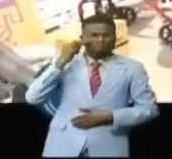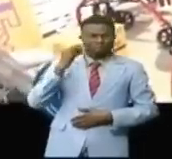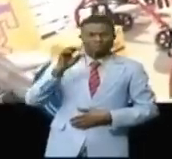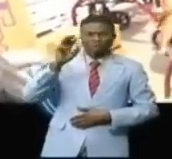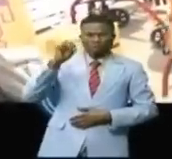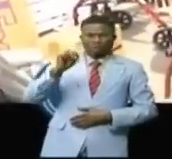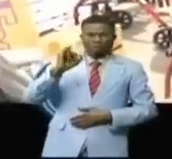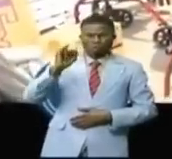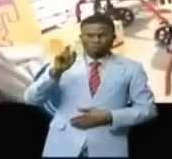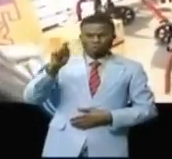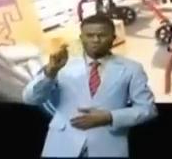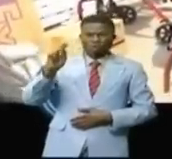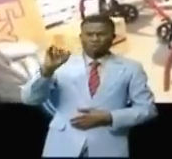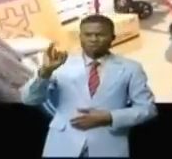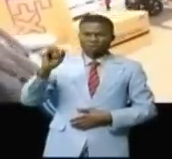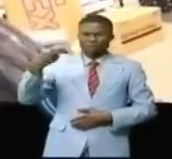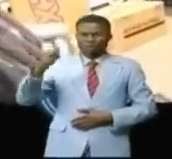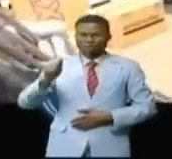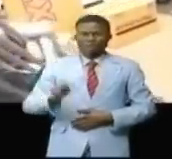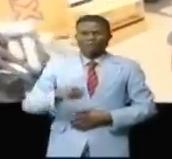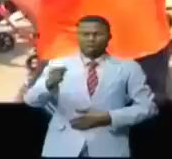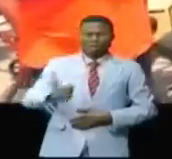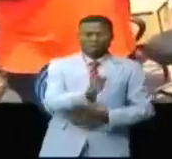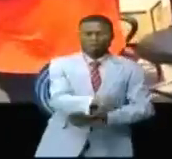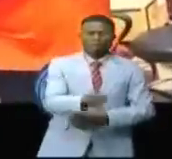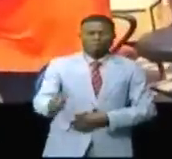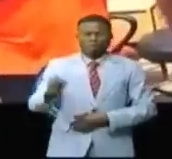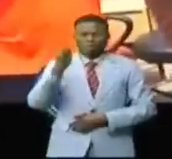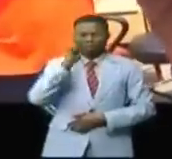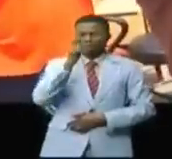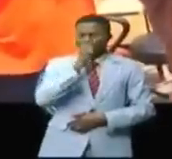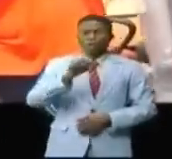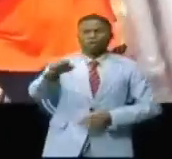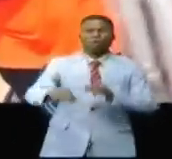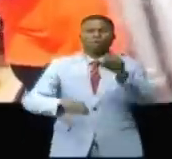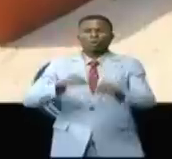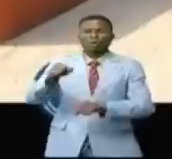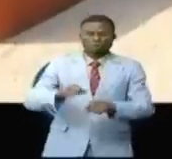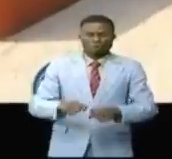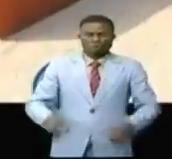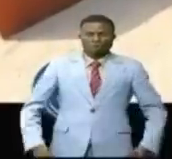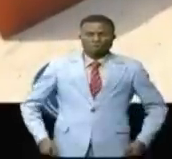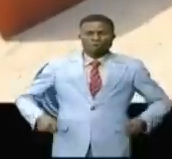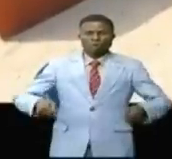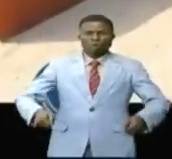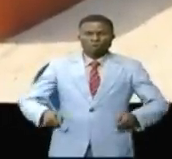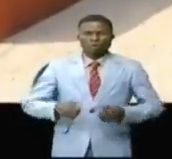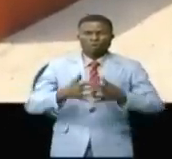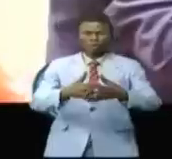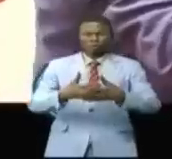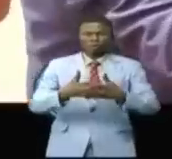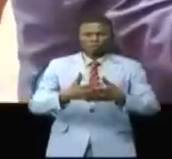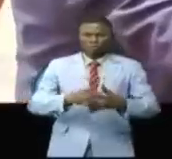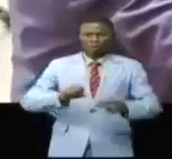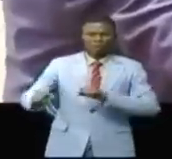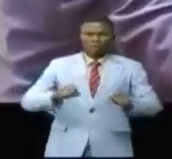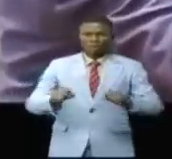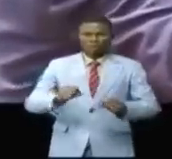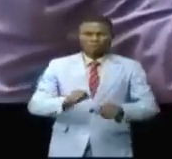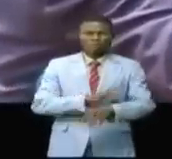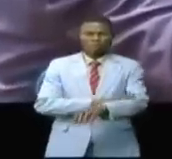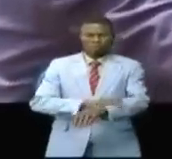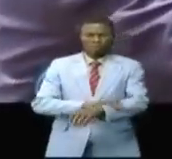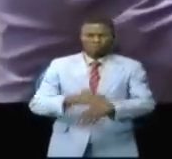a remis des tannes pour aveugles des vélos chaise roulante des appareils détecteurs et réanimation